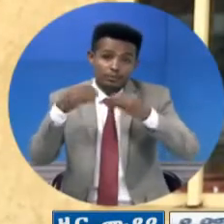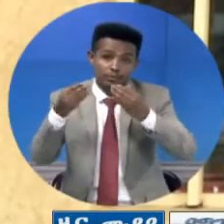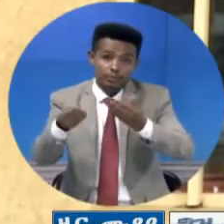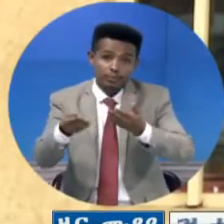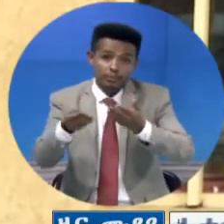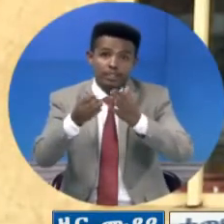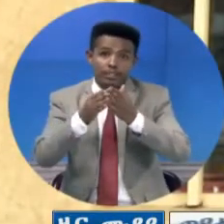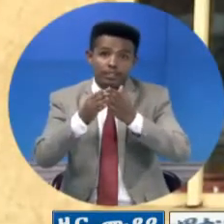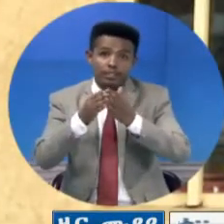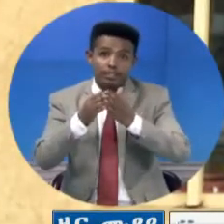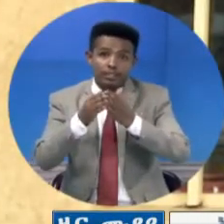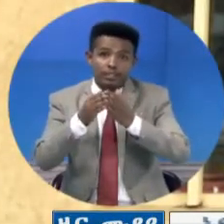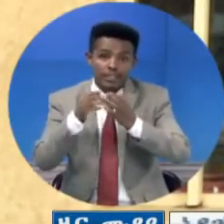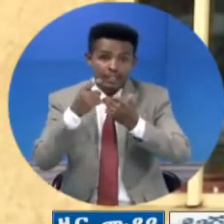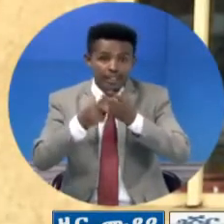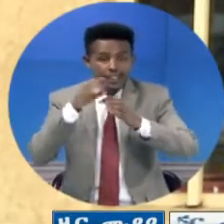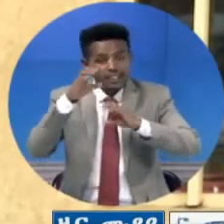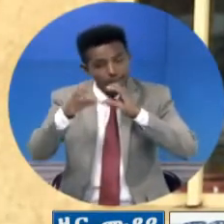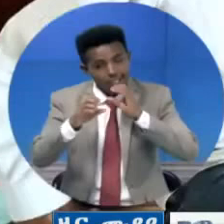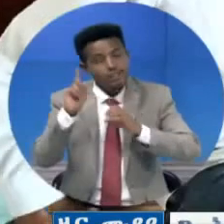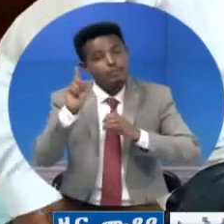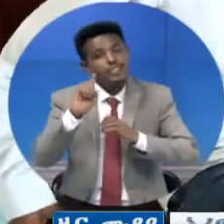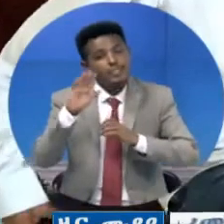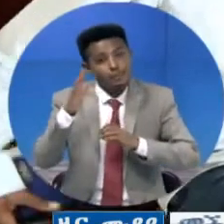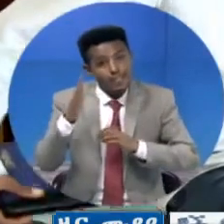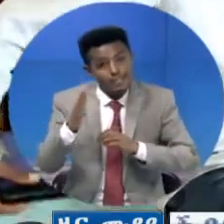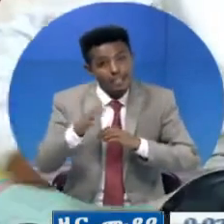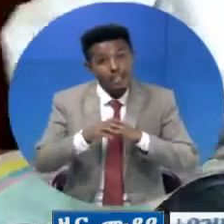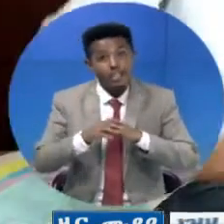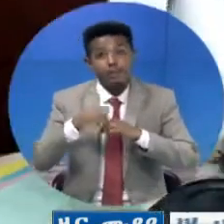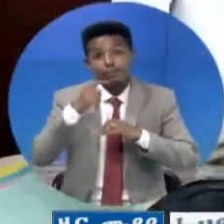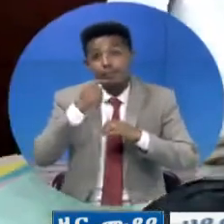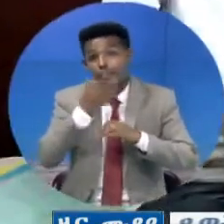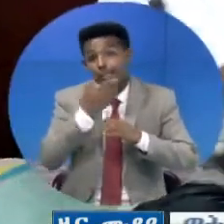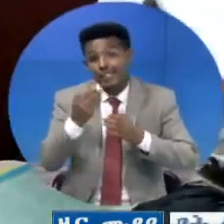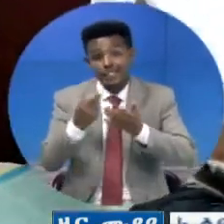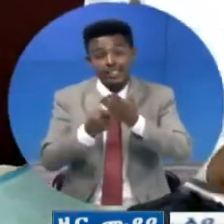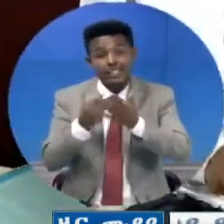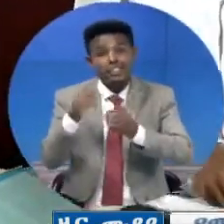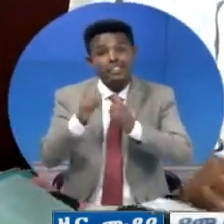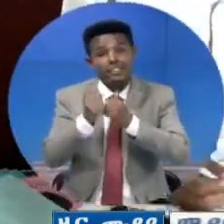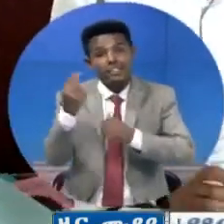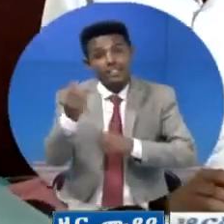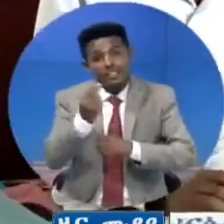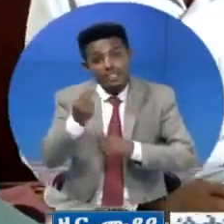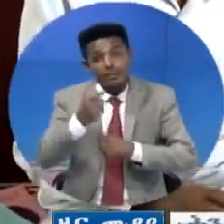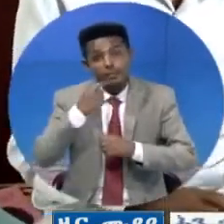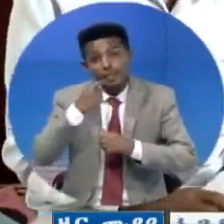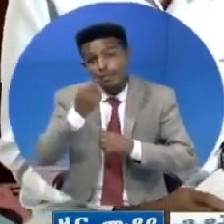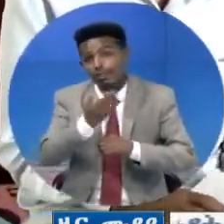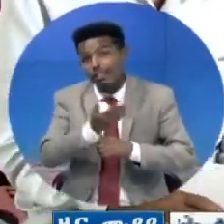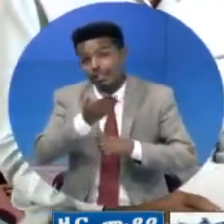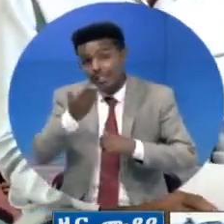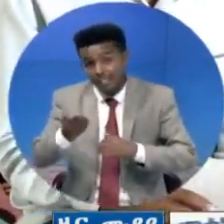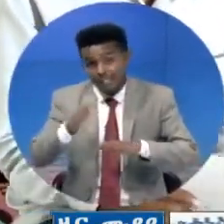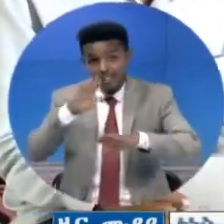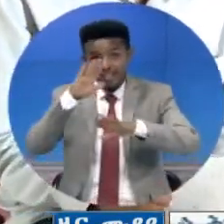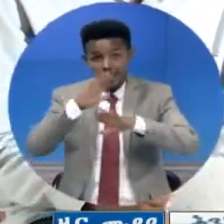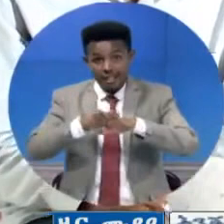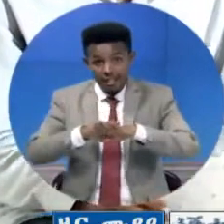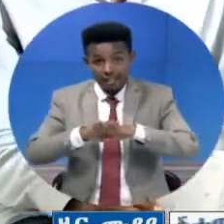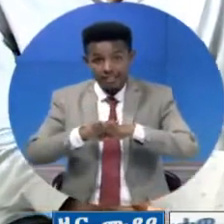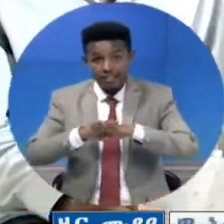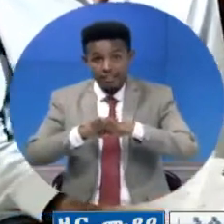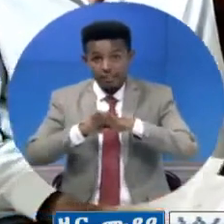በቀላሉ ለማወቅ ያ ኬሚካል ምን ይመስላል እንዴት ነው የሚያዝ ያለበት እንዴት ነው መጠቀም ማለት ያለ መቻል ያለብን የሚለውን እዛው ከጸረተባይ ኬሚካል